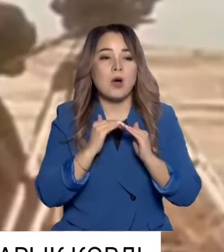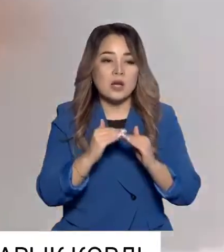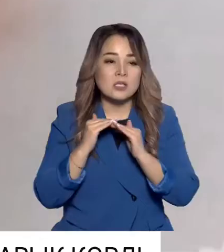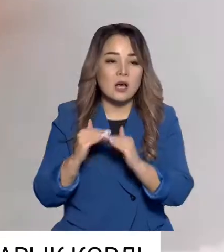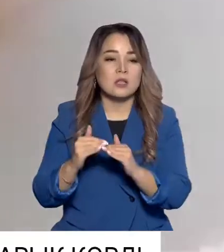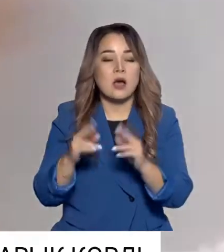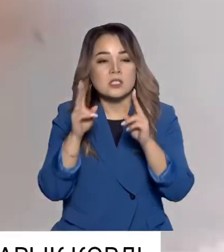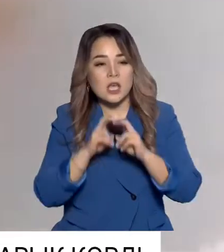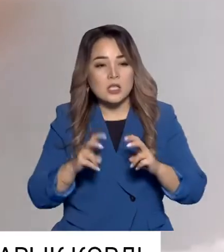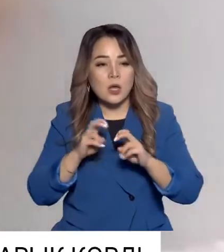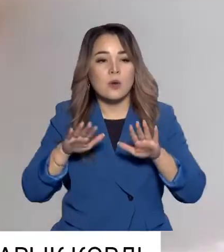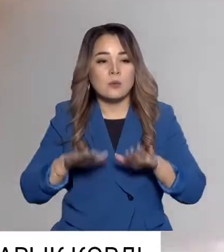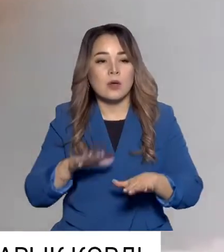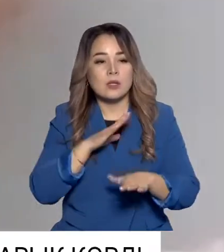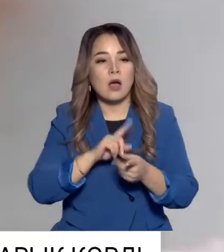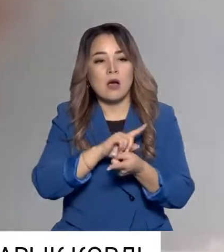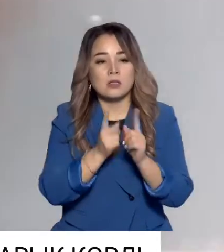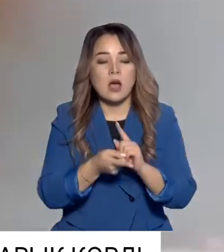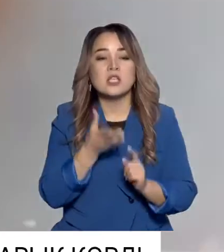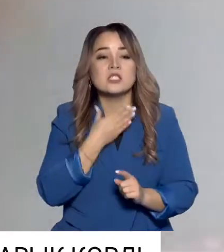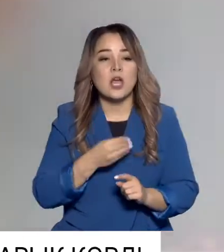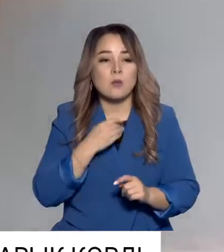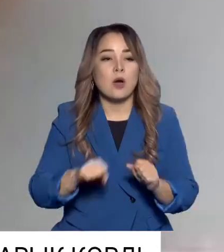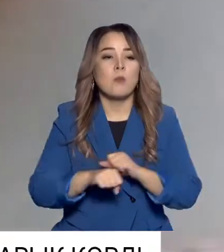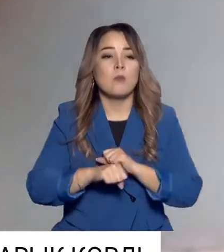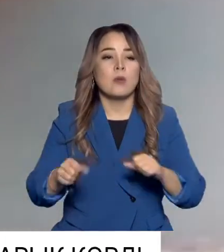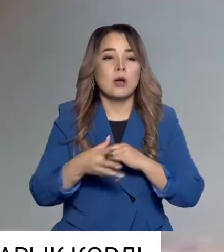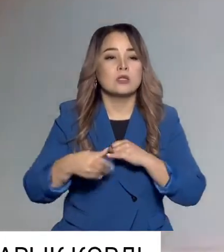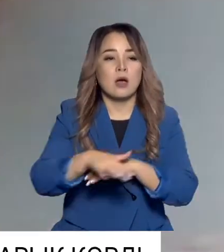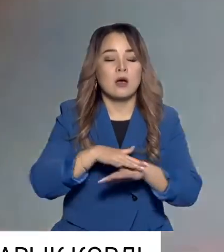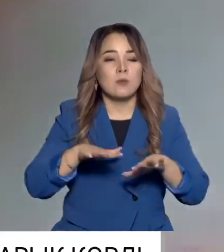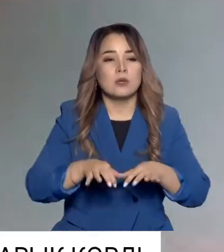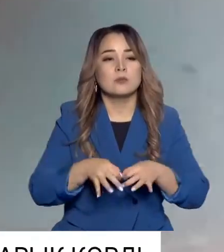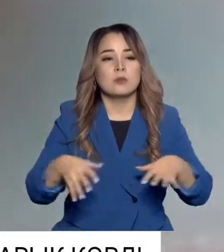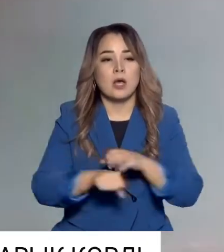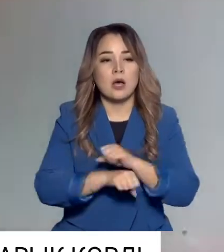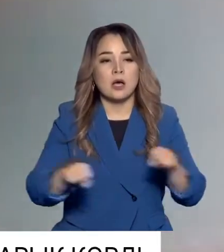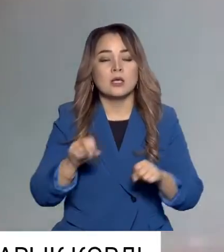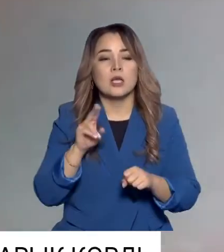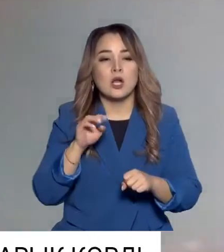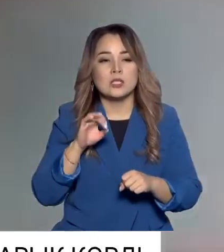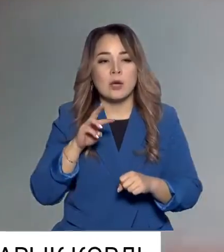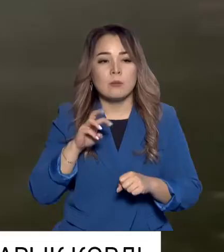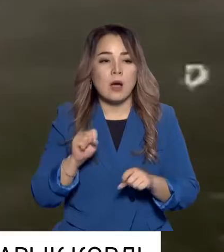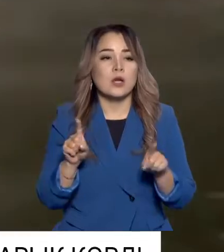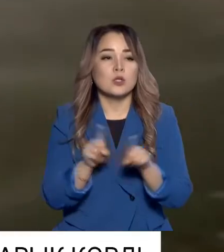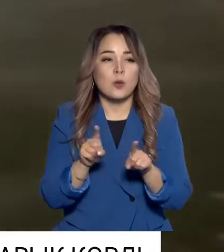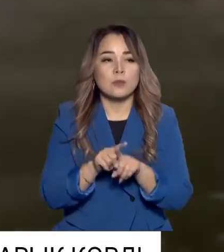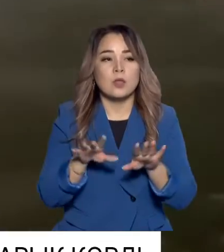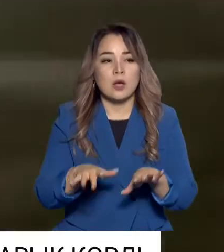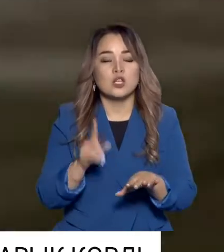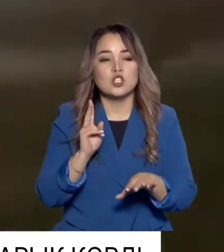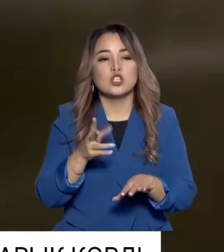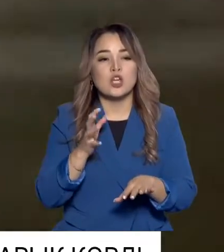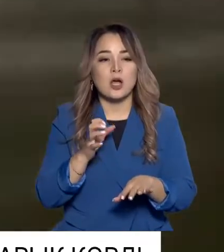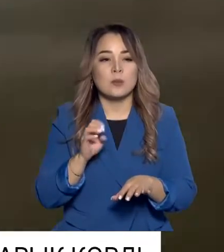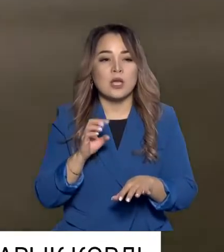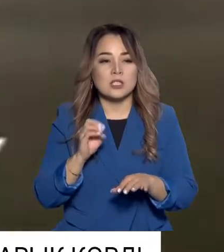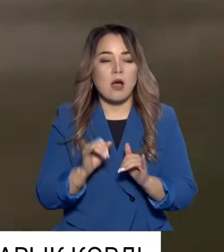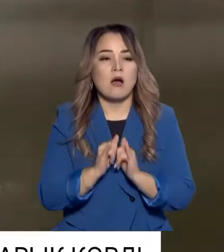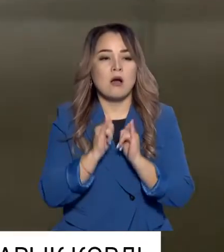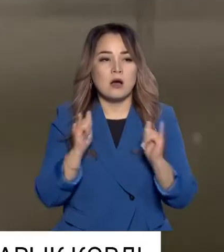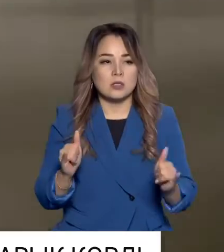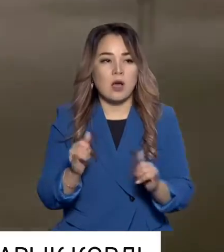айналған еді. Семей полигонында жарылған атом бомбасының жалпы қуаты Хиросимаға тасталған бомбадан 2,5 есе артық екен.